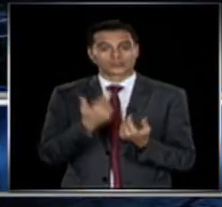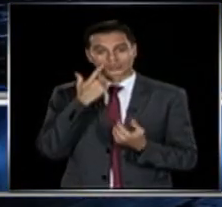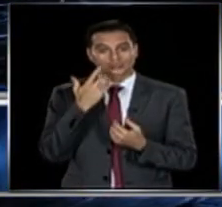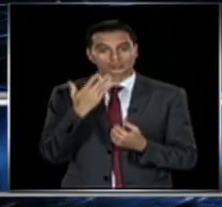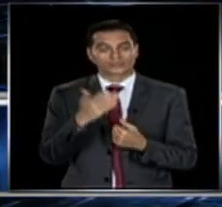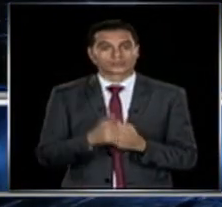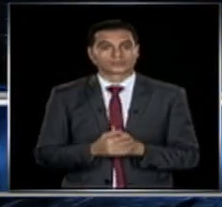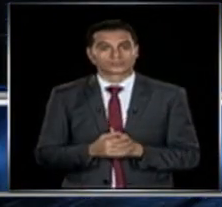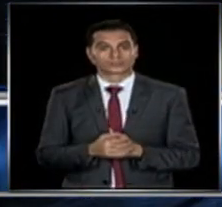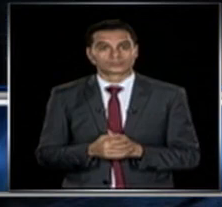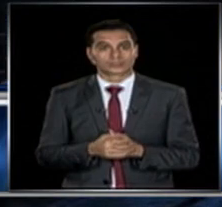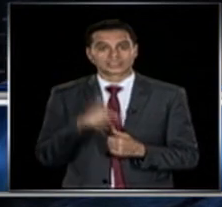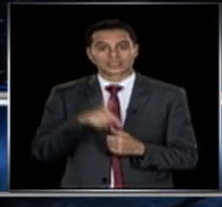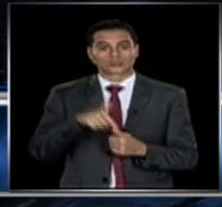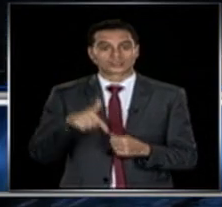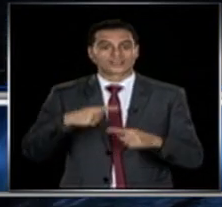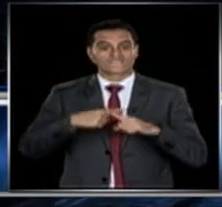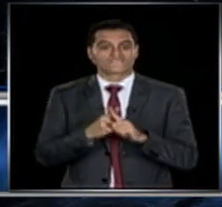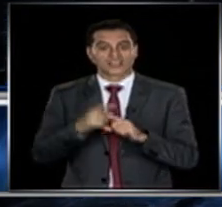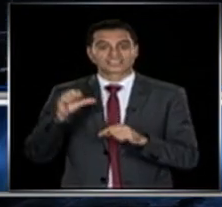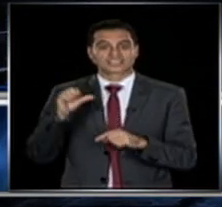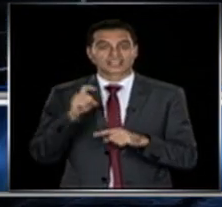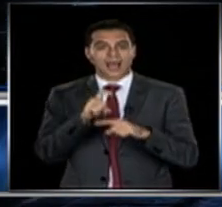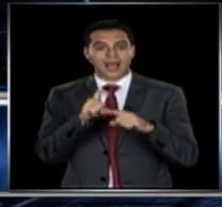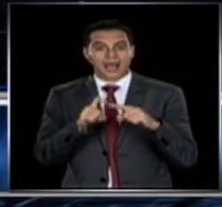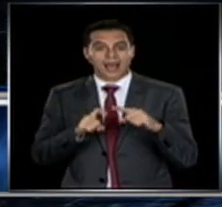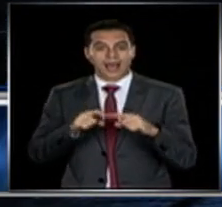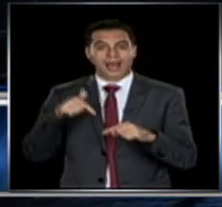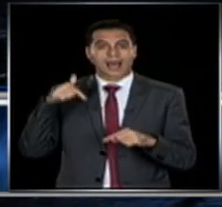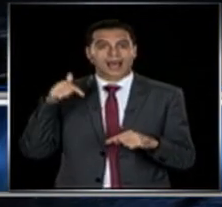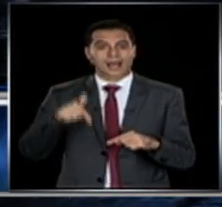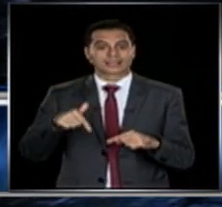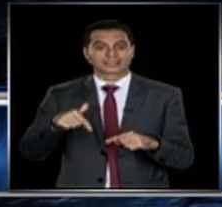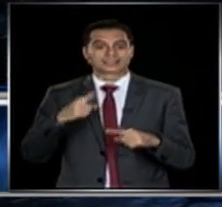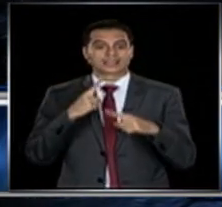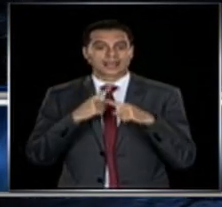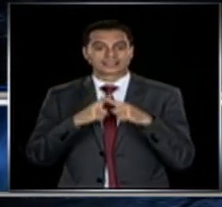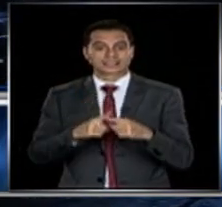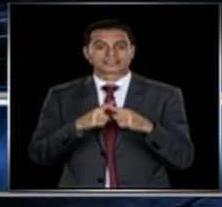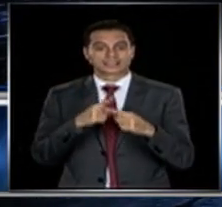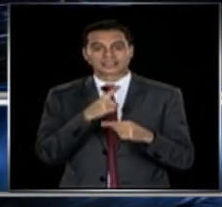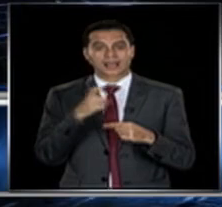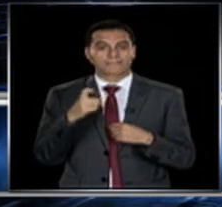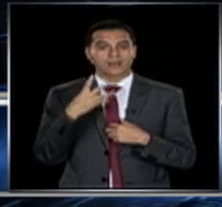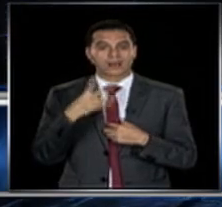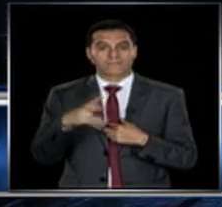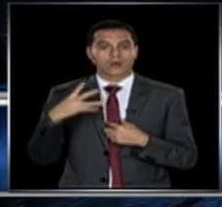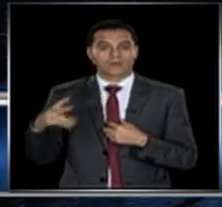حل المسألة الآتية: 66 في 9 على 6